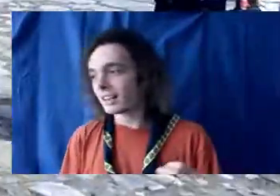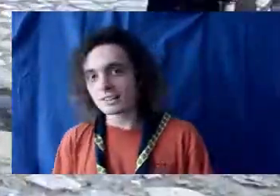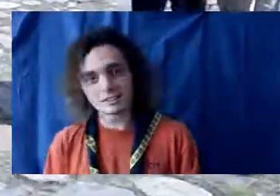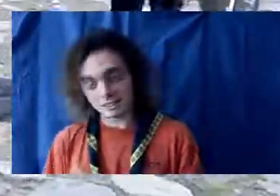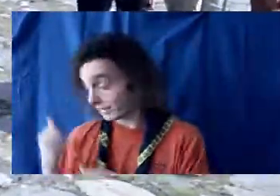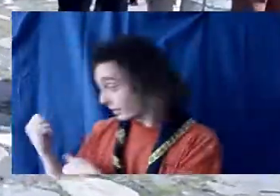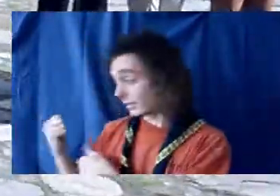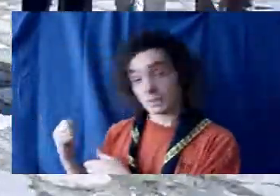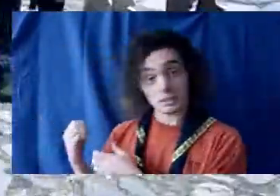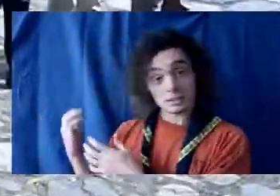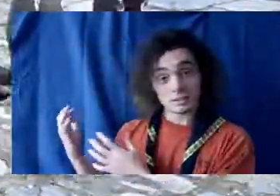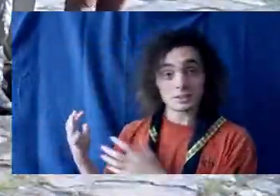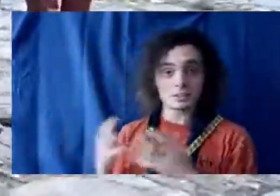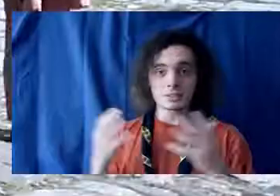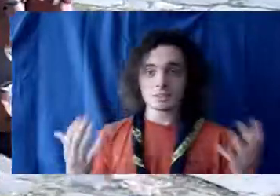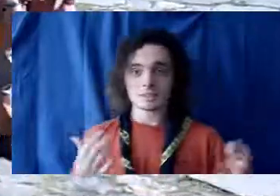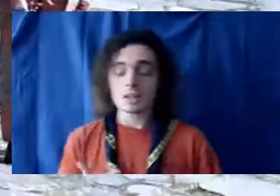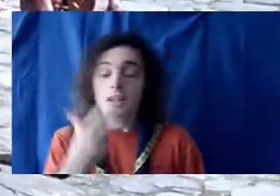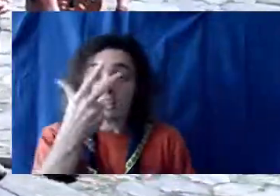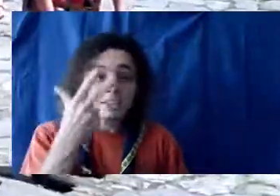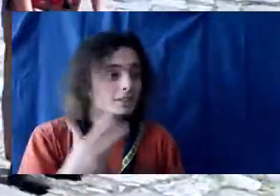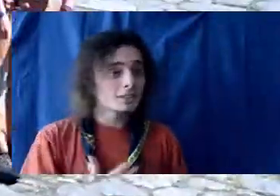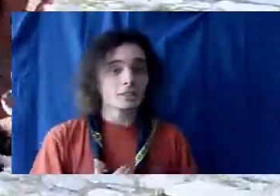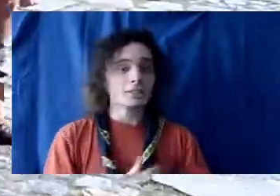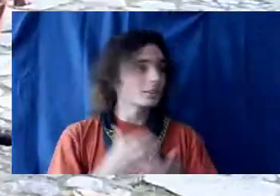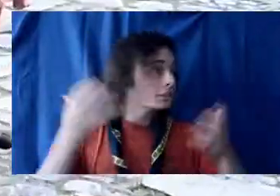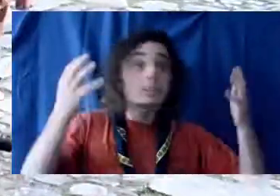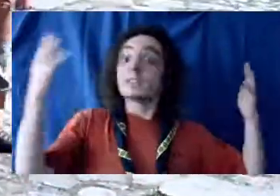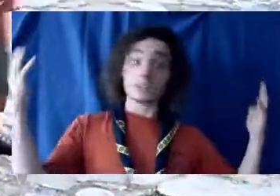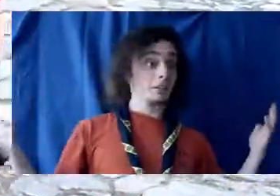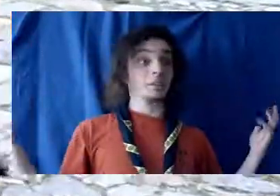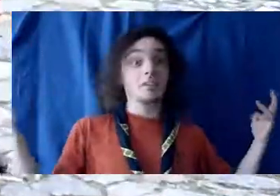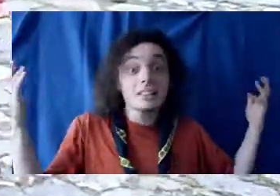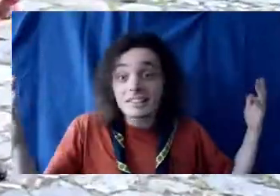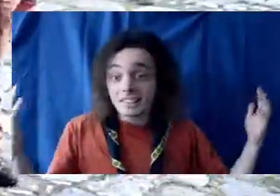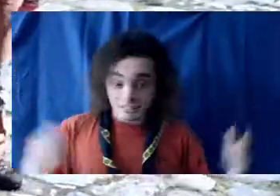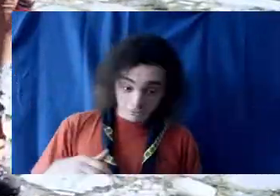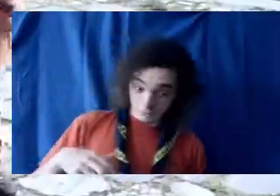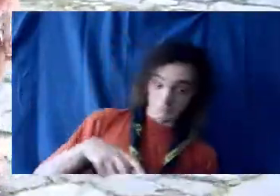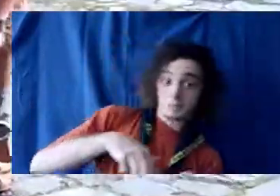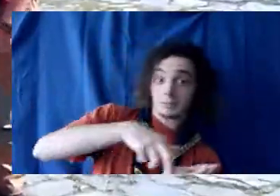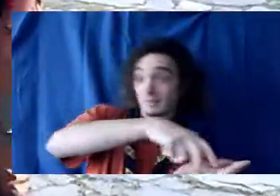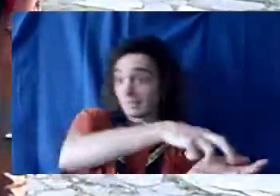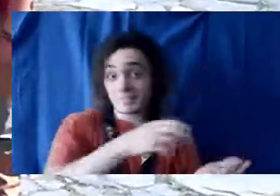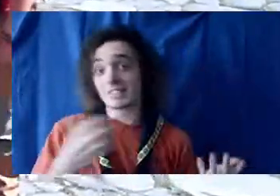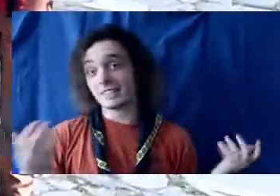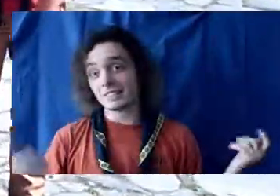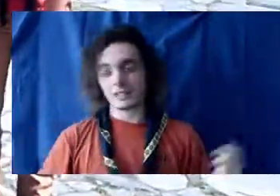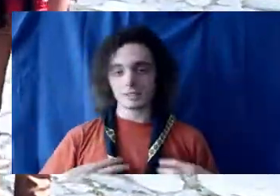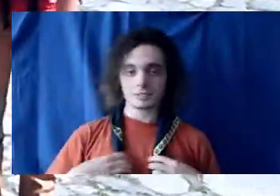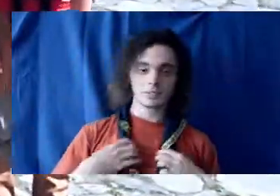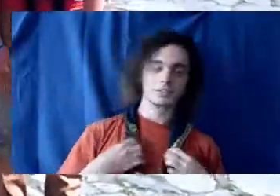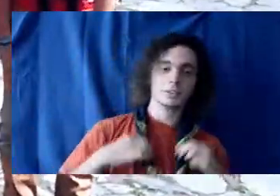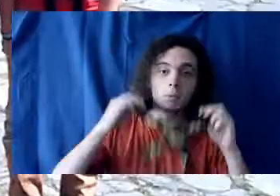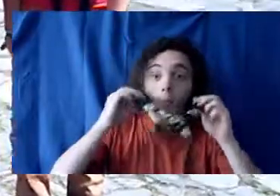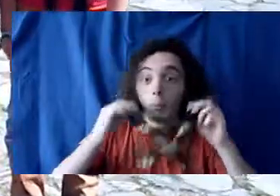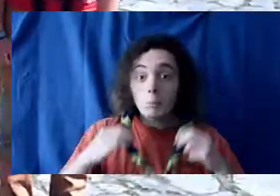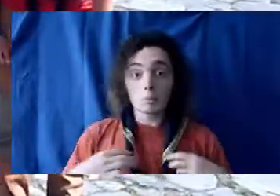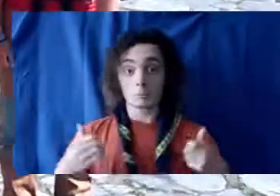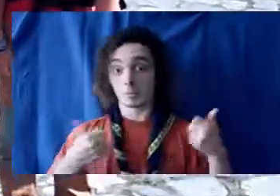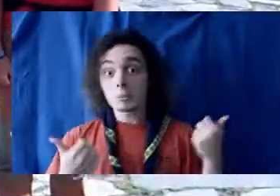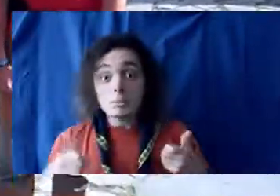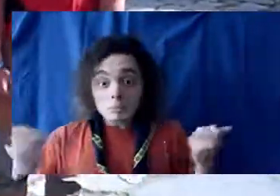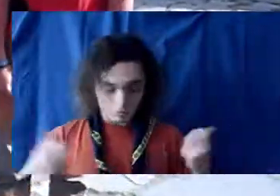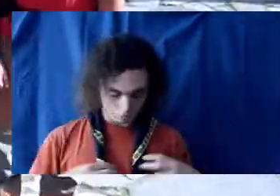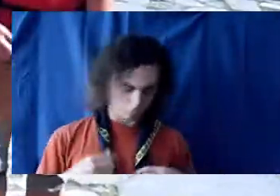se tady přesuneme k třem, vidíte, opravdu tři náhodní kolem jdoucí tady šli a byli jako já z Česka